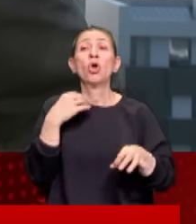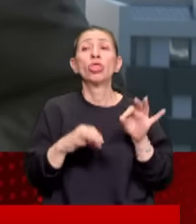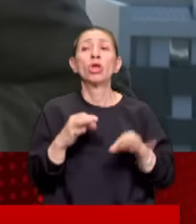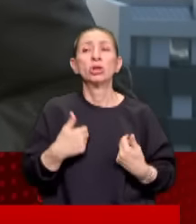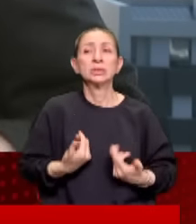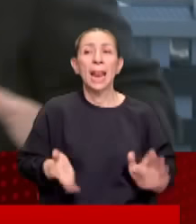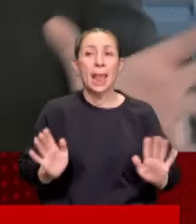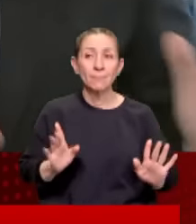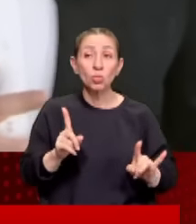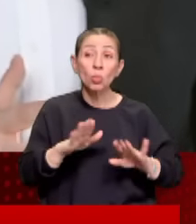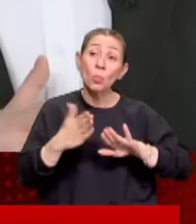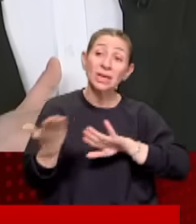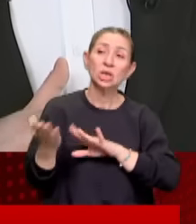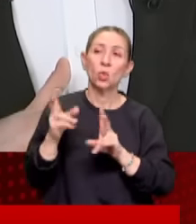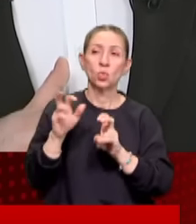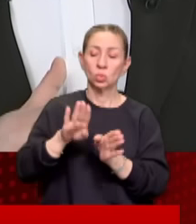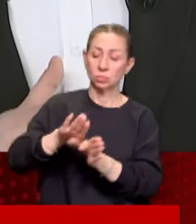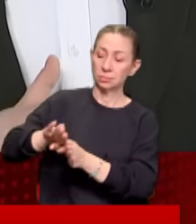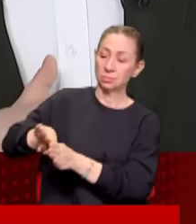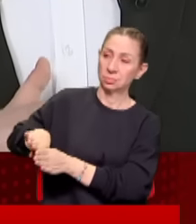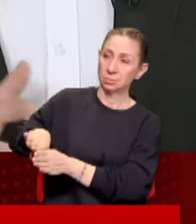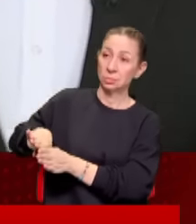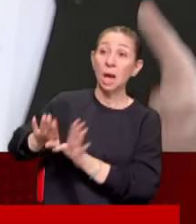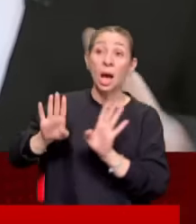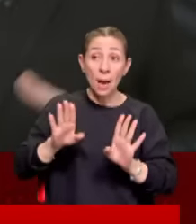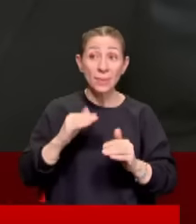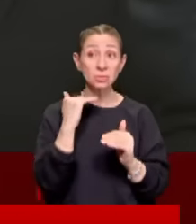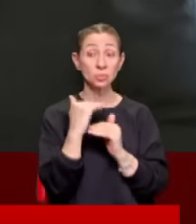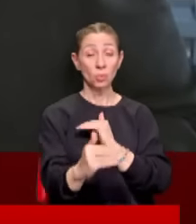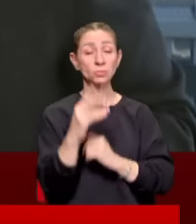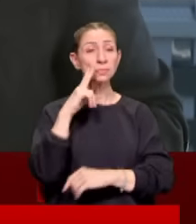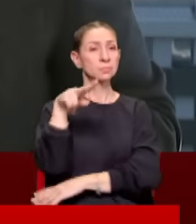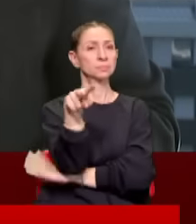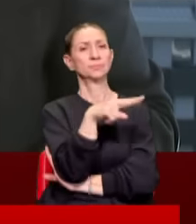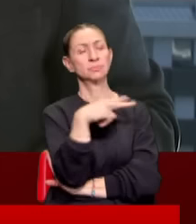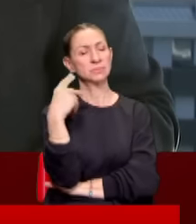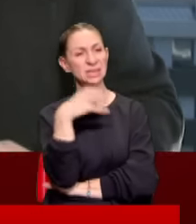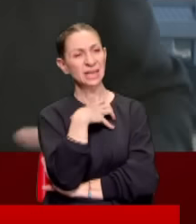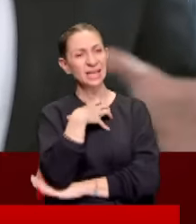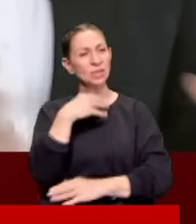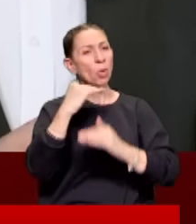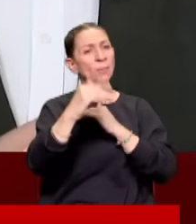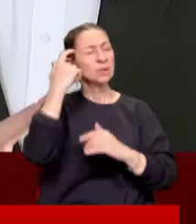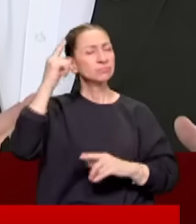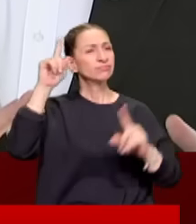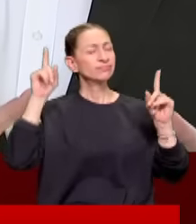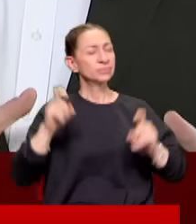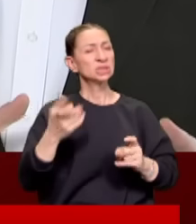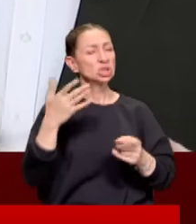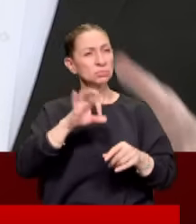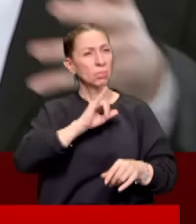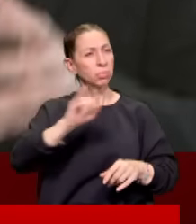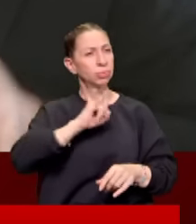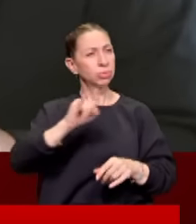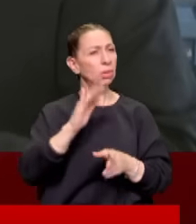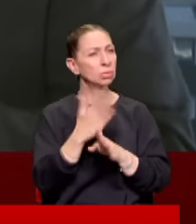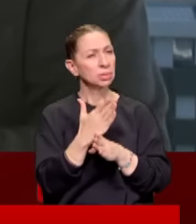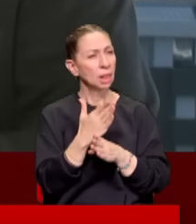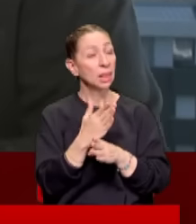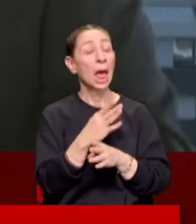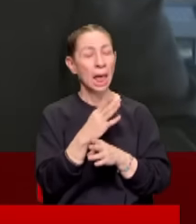değilim. Bu ayrı bir konu. Ama vatandaştaki temel soruyu soruyorum. Ya niye şimdi? O yüzden bu din,